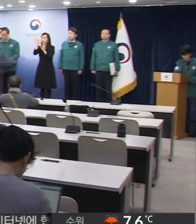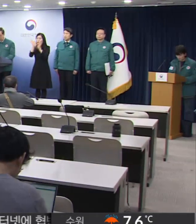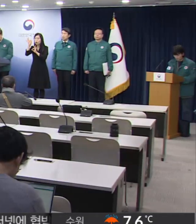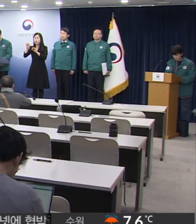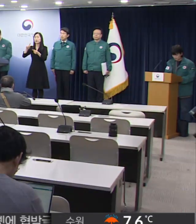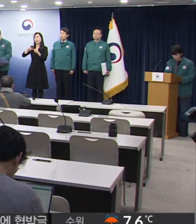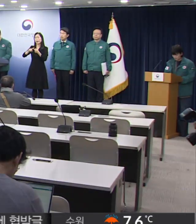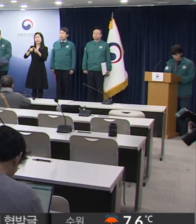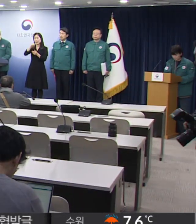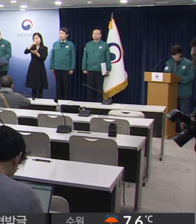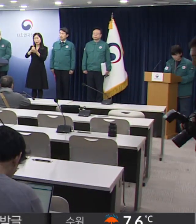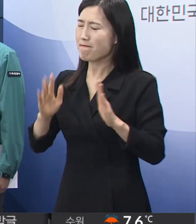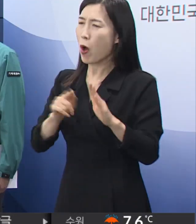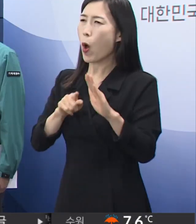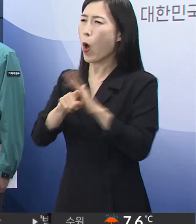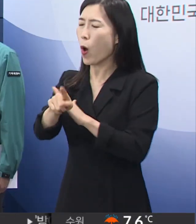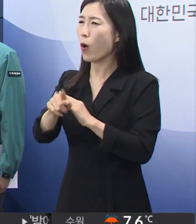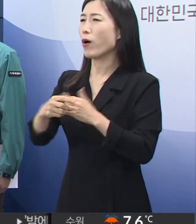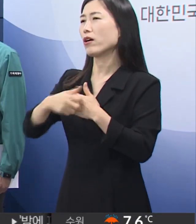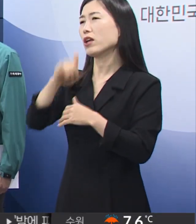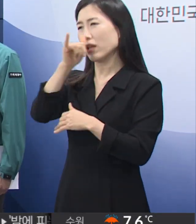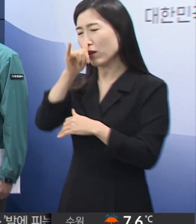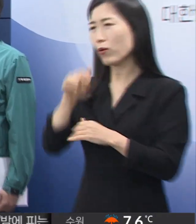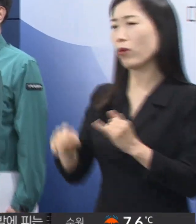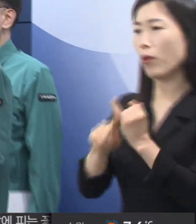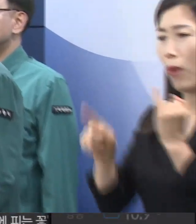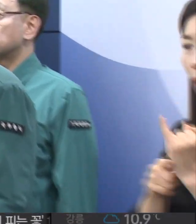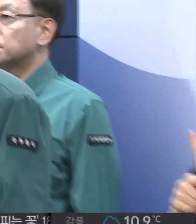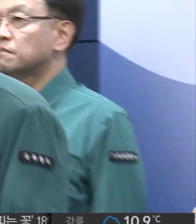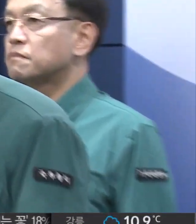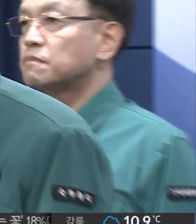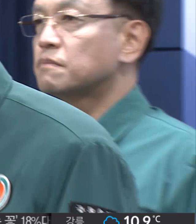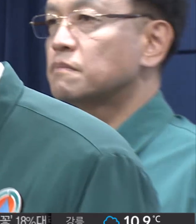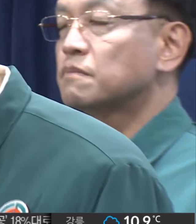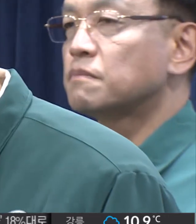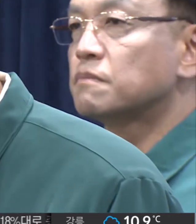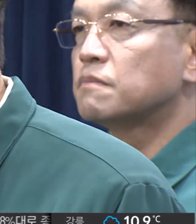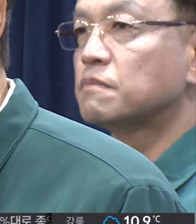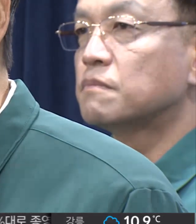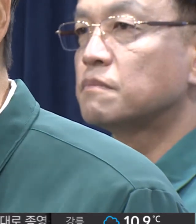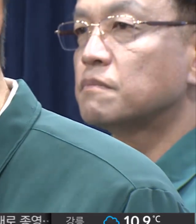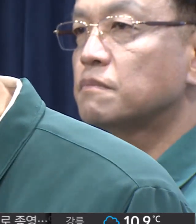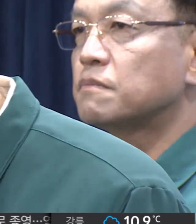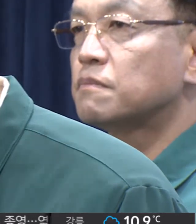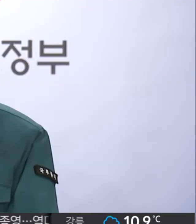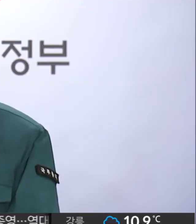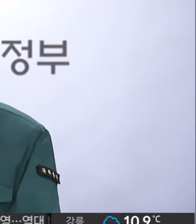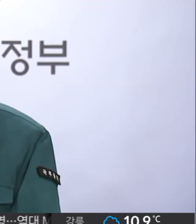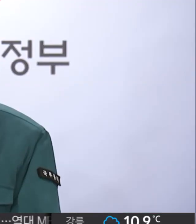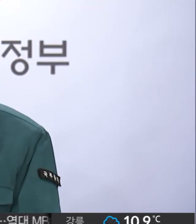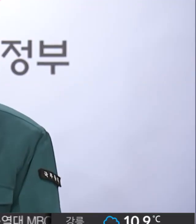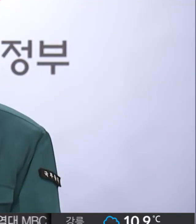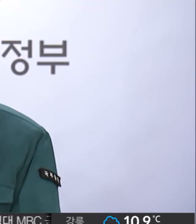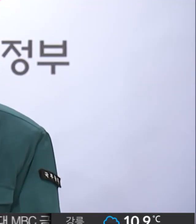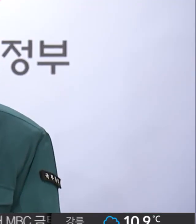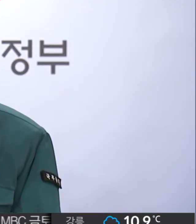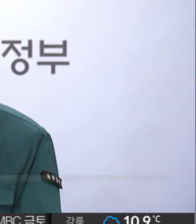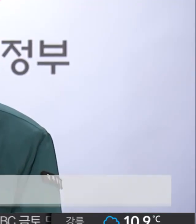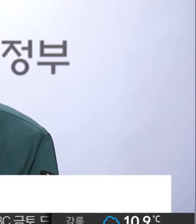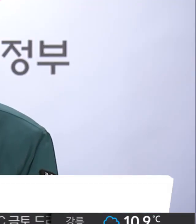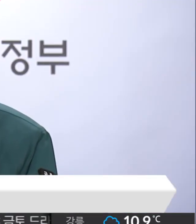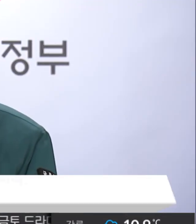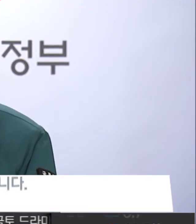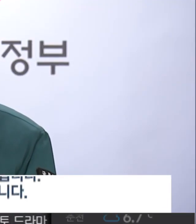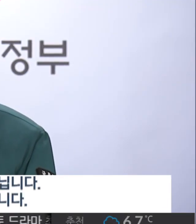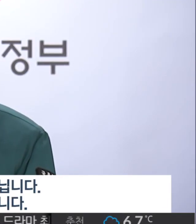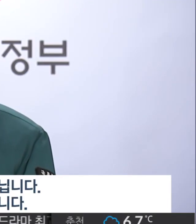단호한 대응을 앞세우기보단 4대 필수 의료 패키지 추진 약속에 비중을 실었습니다. 정부는 공허한